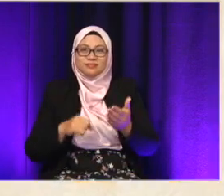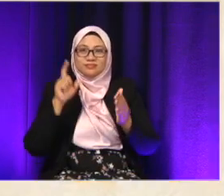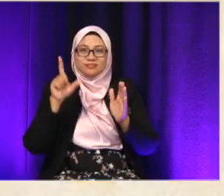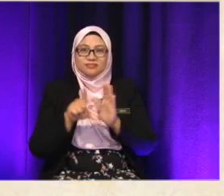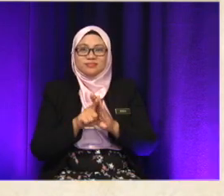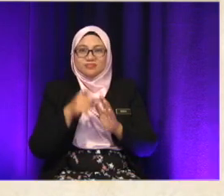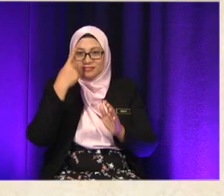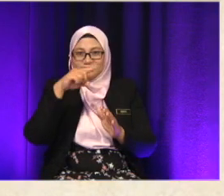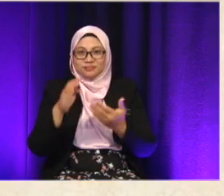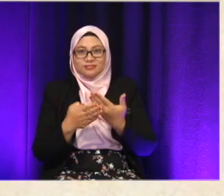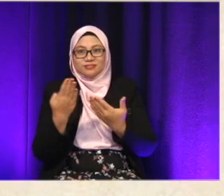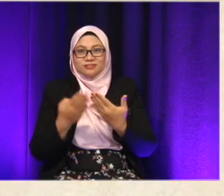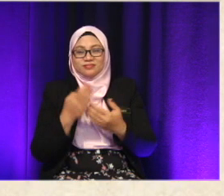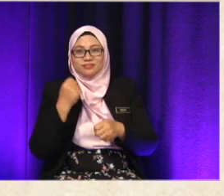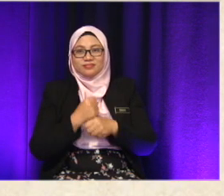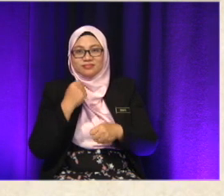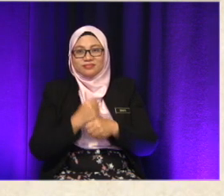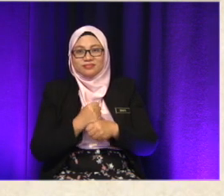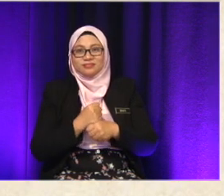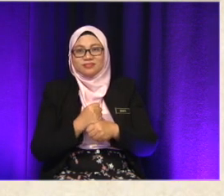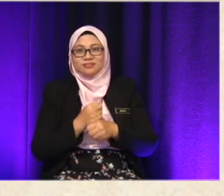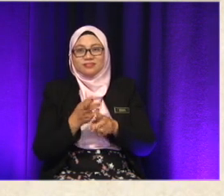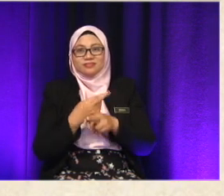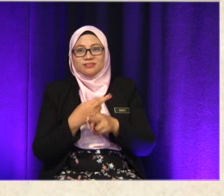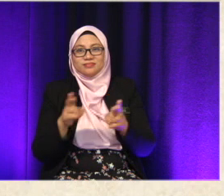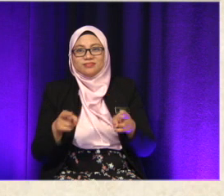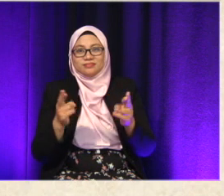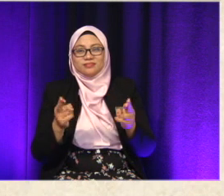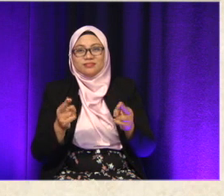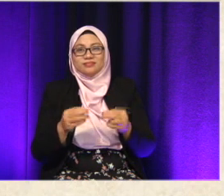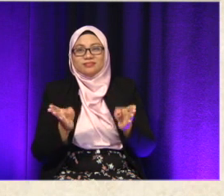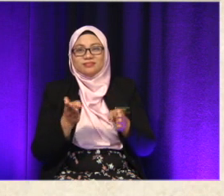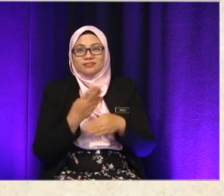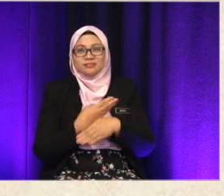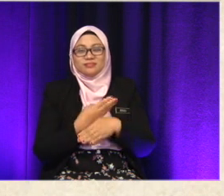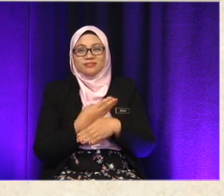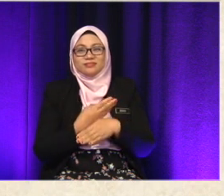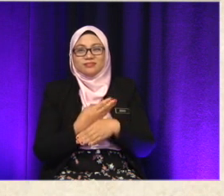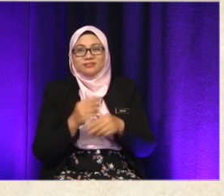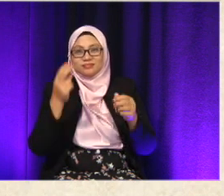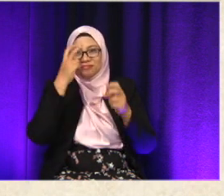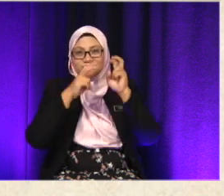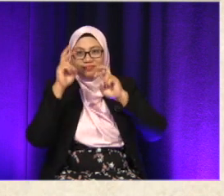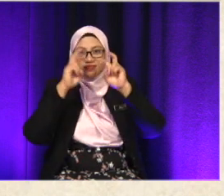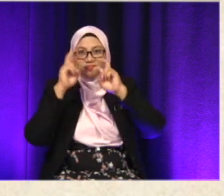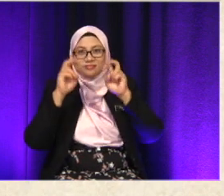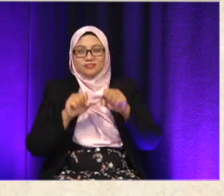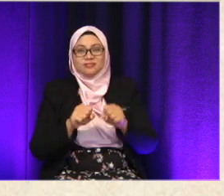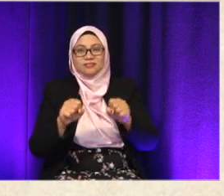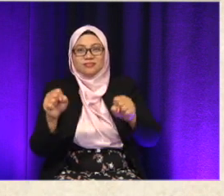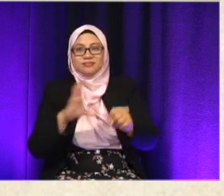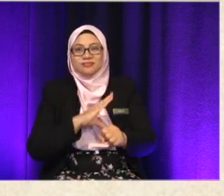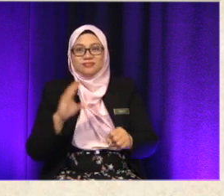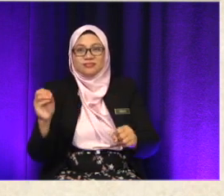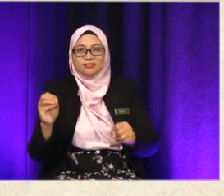memudahkan kerja mereka bentuk analisis perjalanan sistem memudahkan kerja pembetulan dan perbaikan litar.